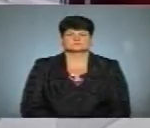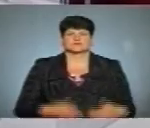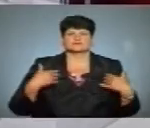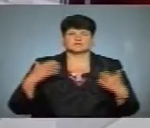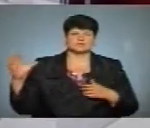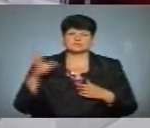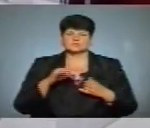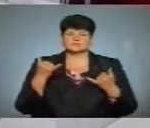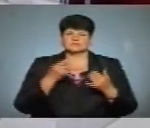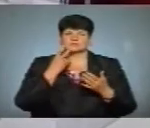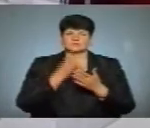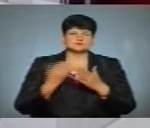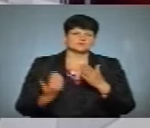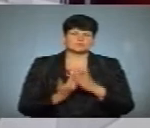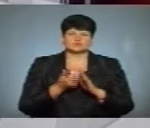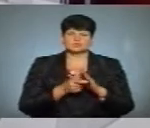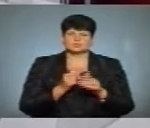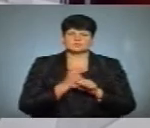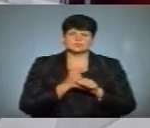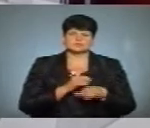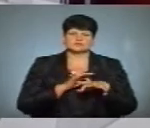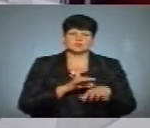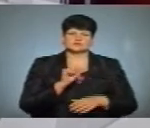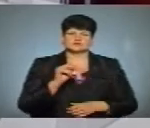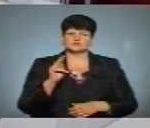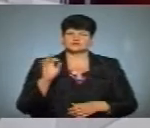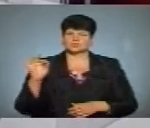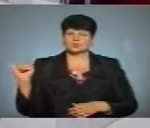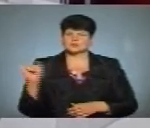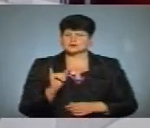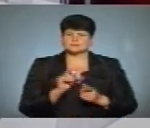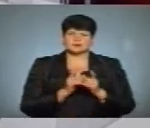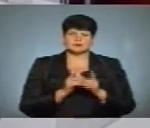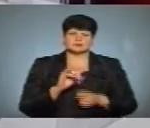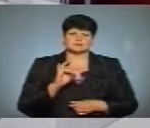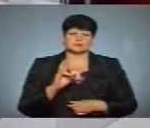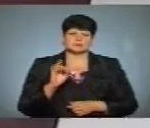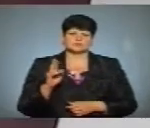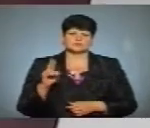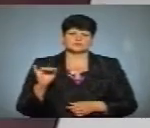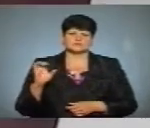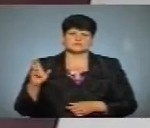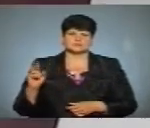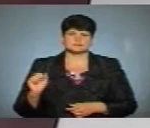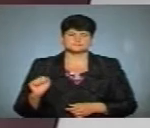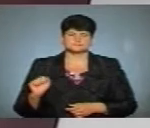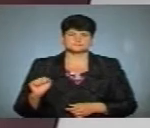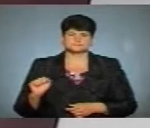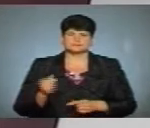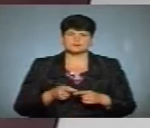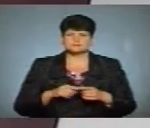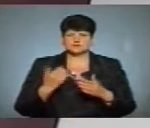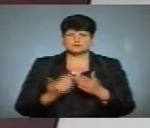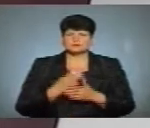Вітаю всіх, хто зараз з нами. Ви дивитесь новини. У студії працюють ведуча Анастасія Чечко і сурдоперекладач Надія Коцовська. У цьому